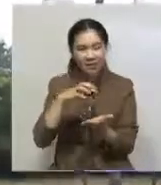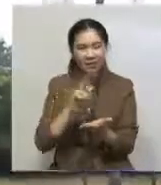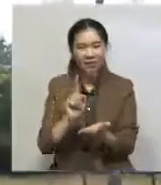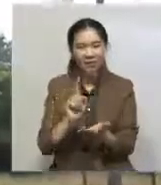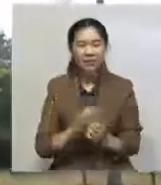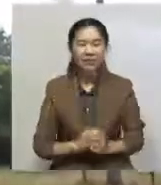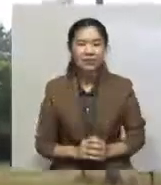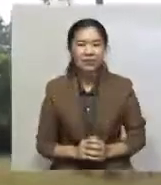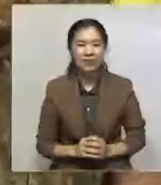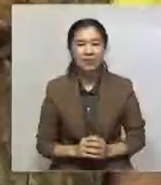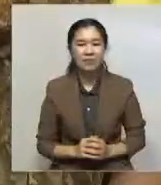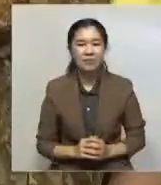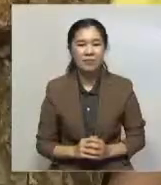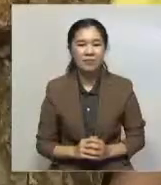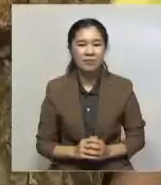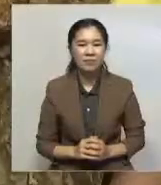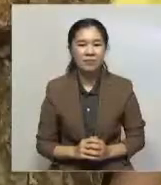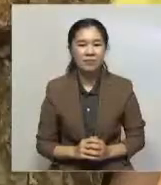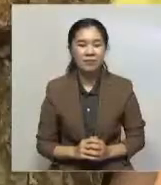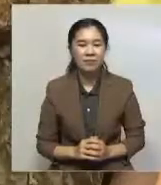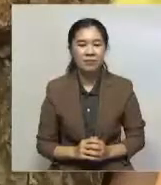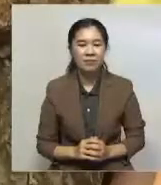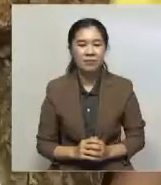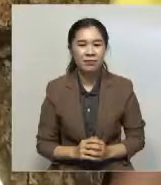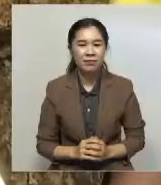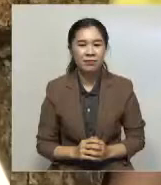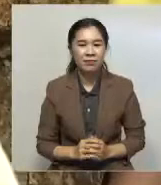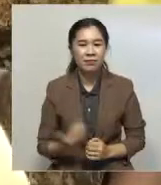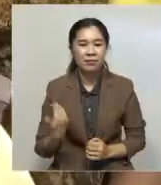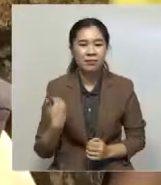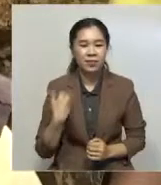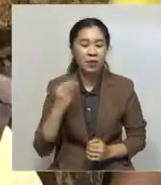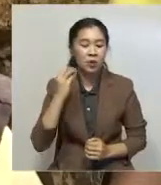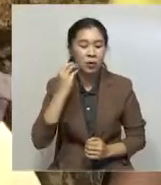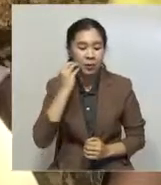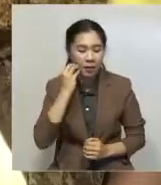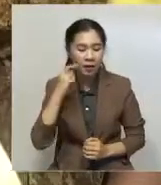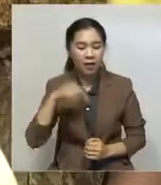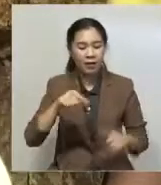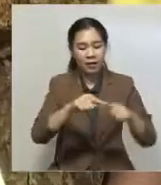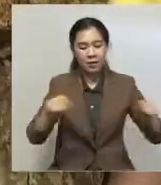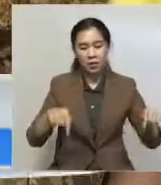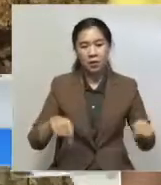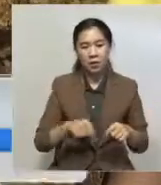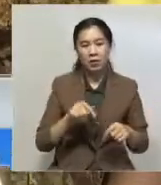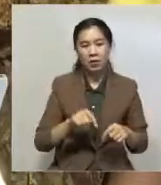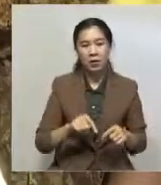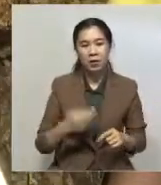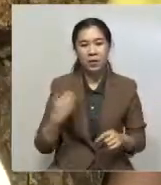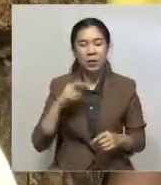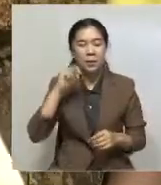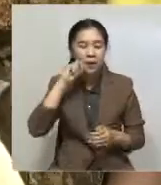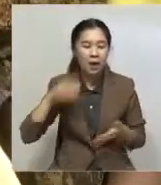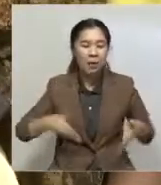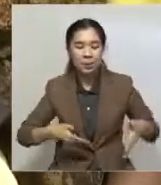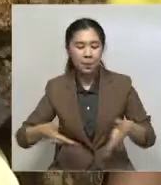ารักษ์ค่ะ โซนนี้เป็นโซนที่1ก็คือมันแมทช์ปิ้งกับโซนที่อยู่อาศัยอยู่แล้วนะคะ2ก็คือมันมีแม่น้ำด้านหน้